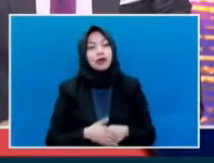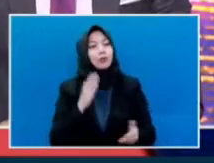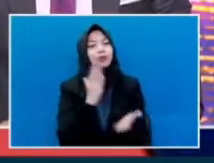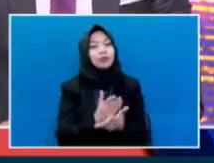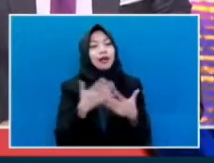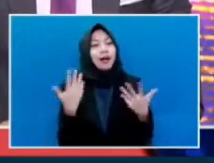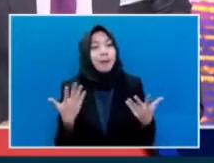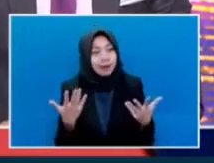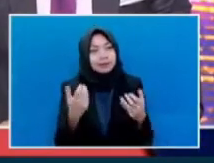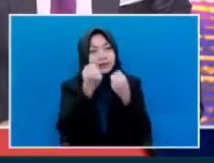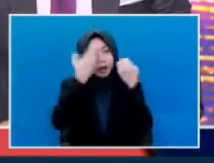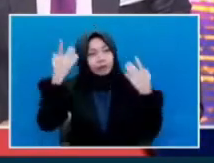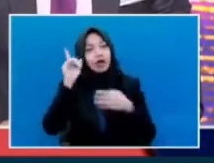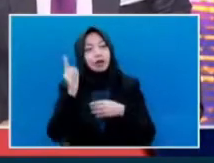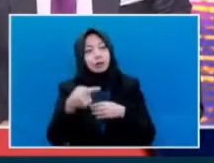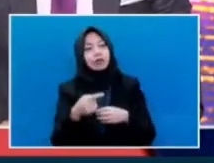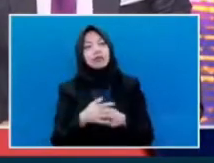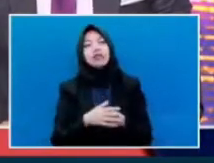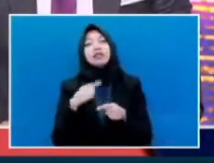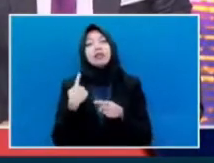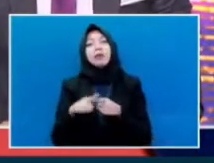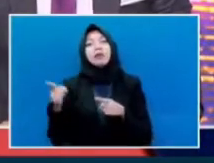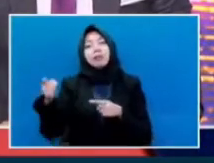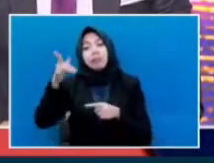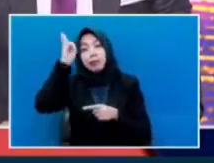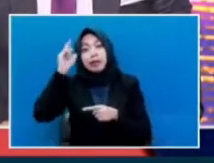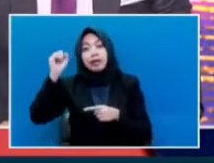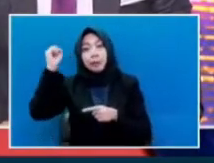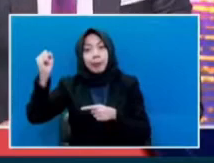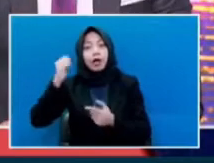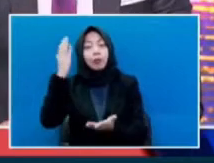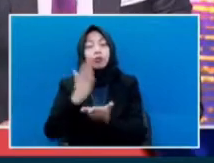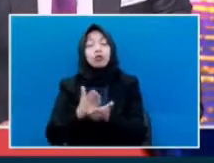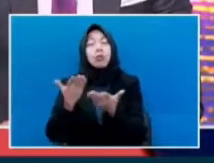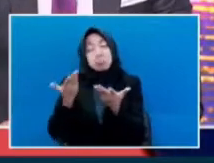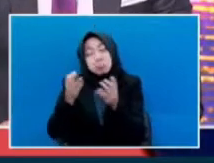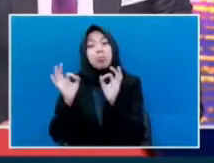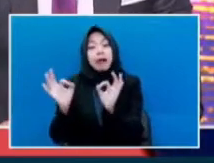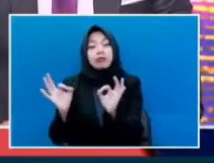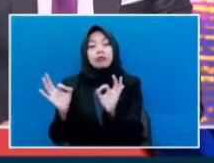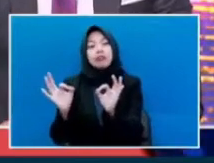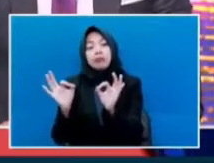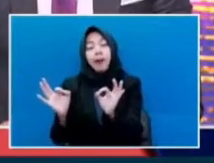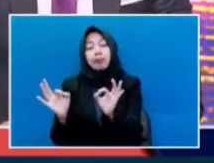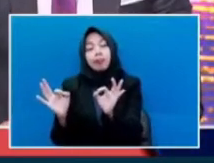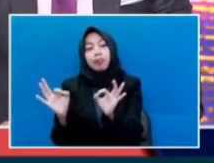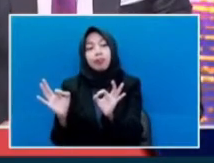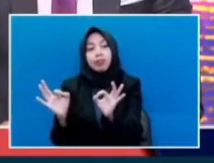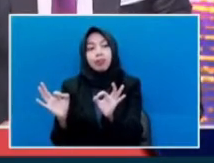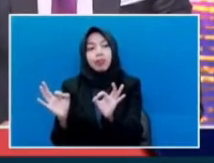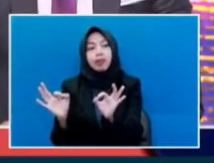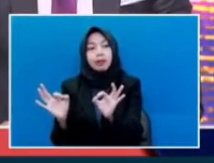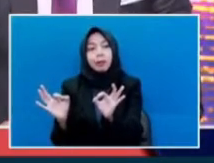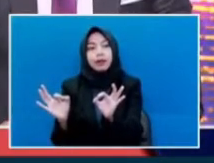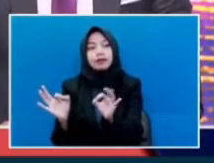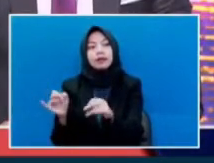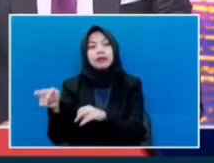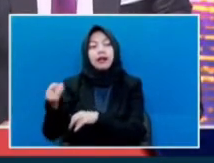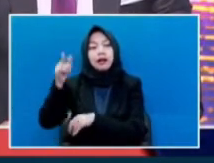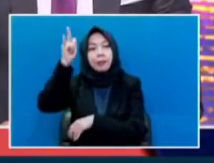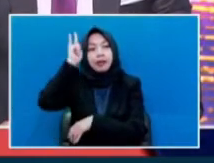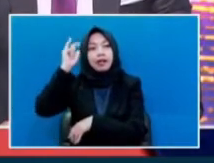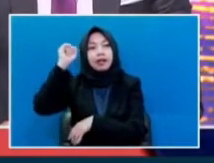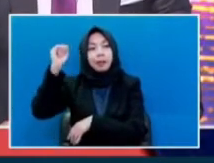kan Tapi menurut saya yang dilakukan PDIP hari ini sudah cukup smooth gitu kan sudah cukup bagus secara narasi mereka tidak